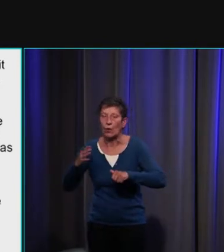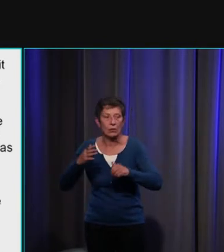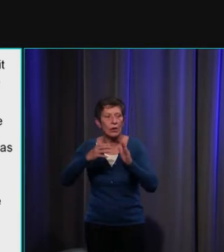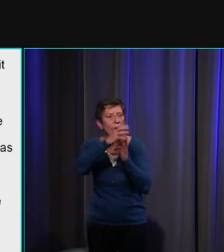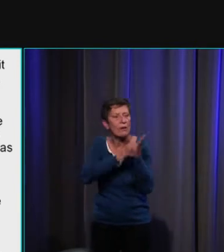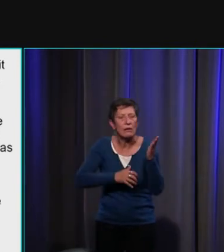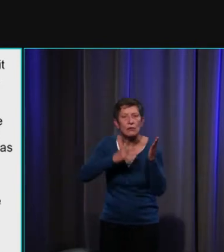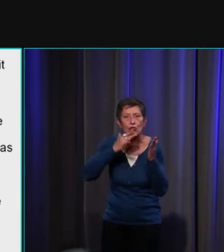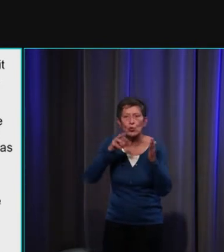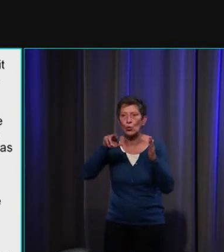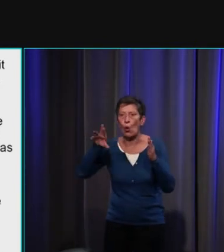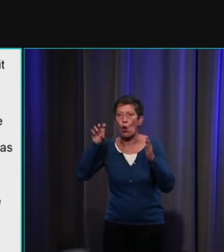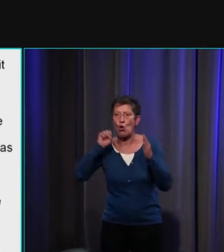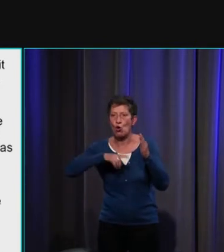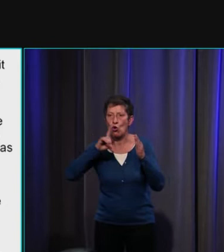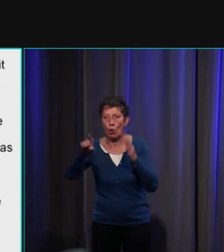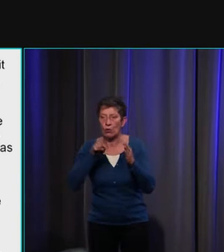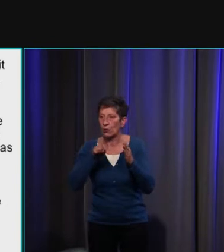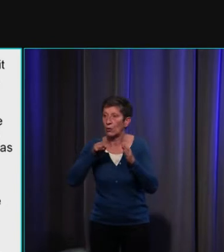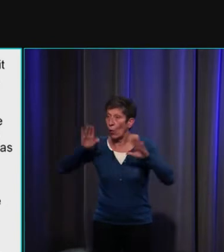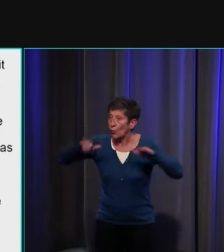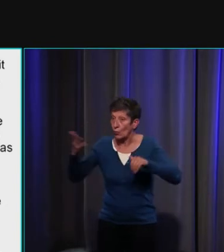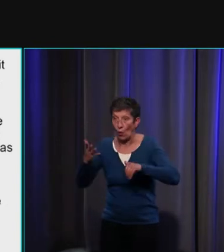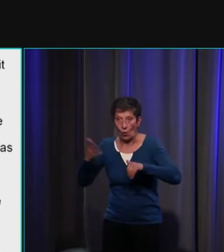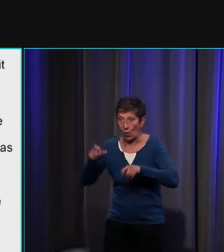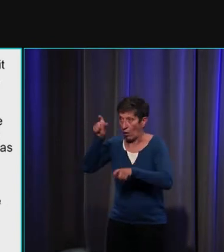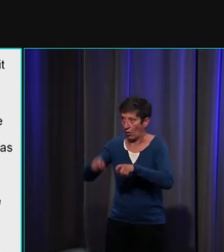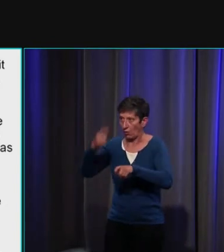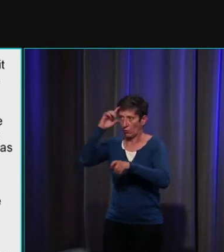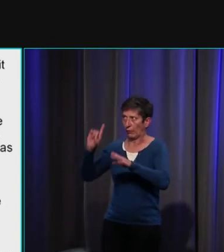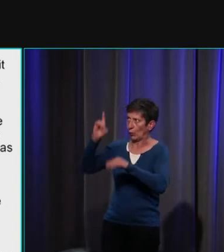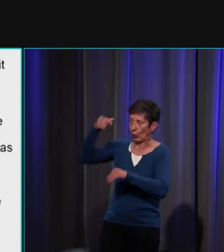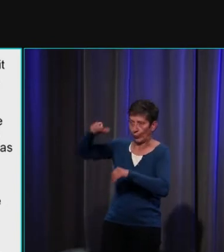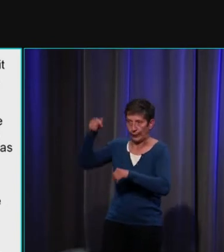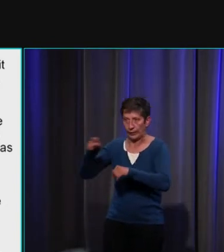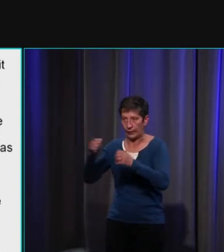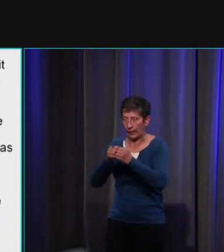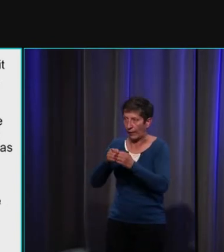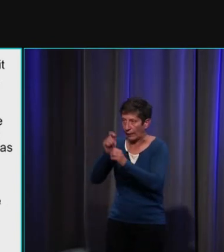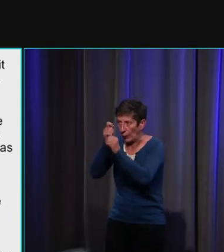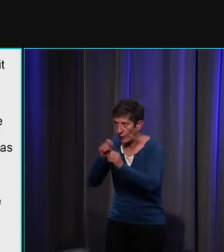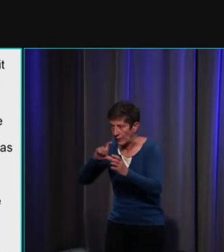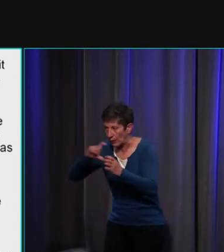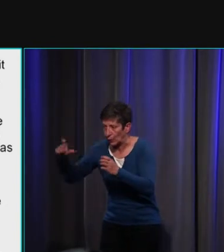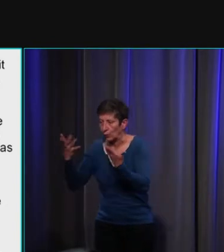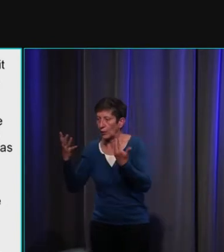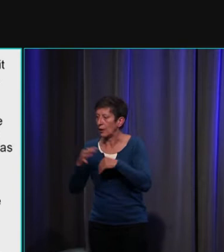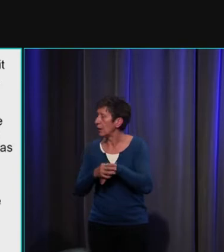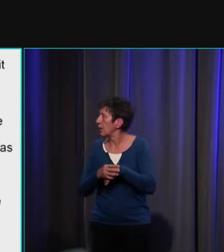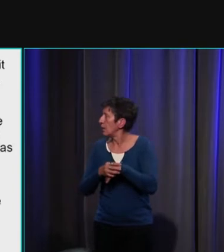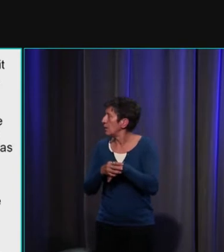polythéistes avec des petites statuettes qui fondent et d adoration à des alors que s'il ya des iconoclastes par